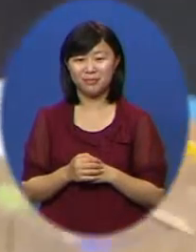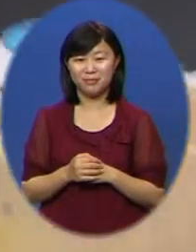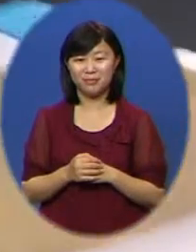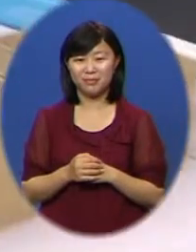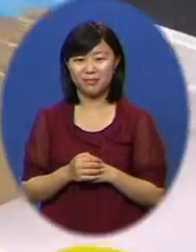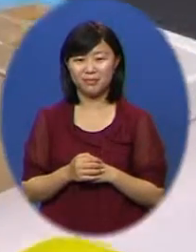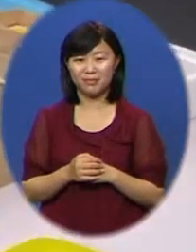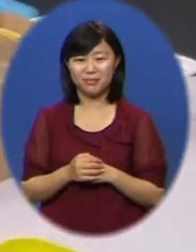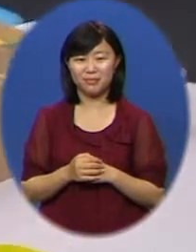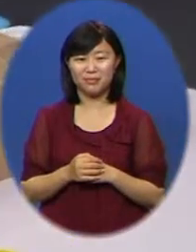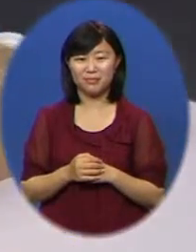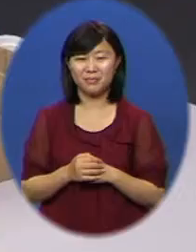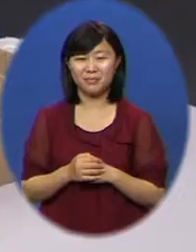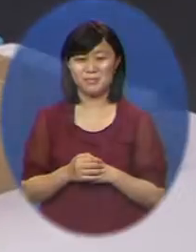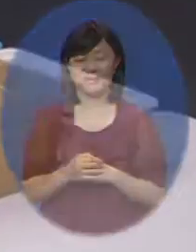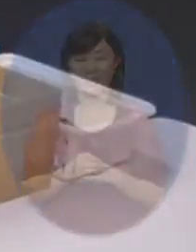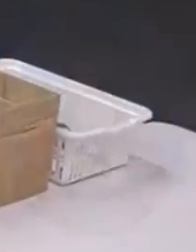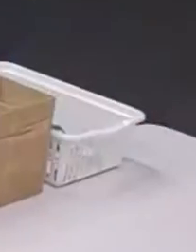아니요.